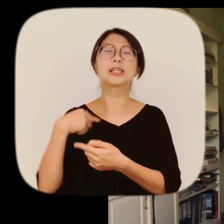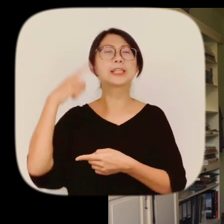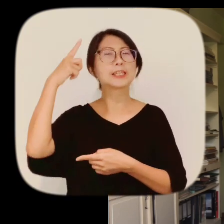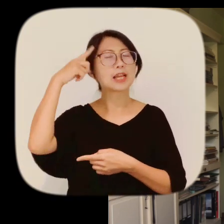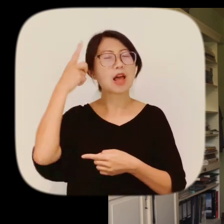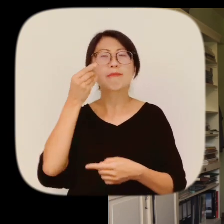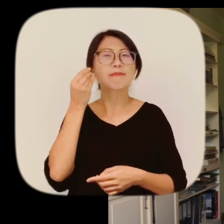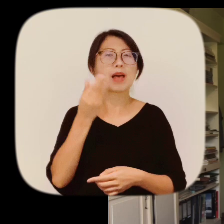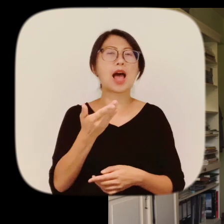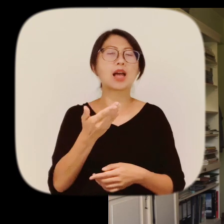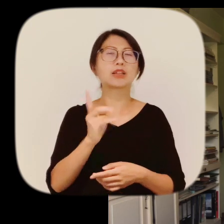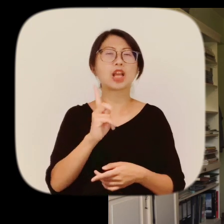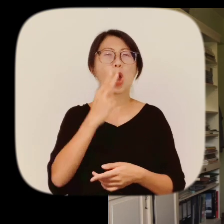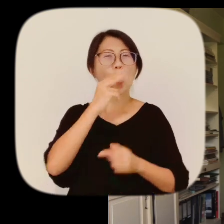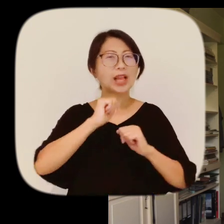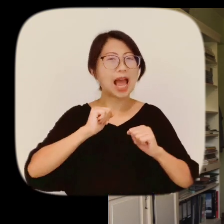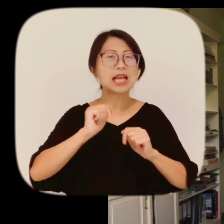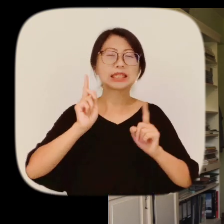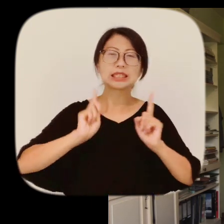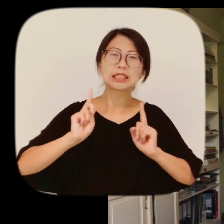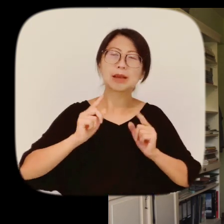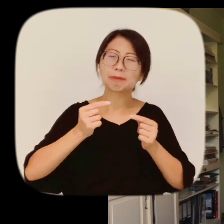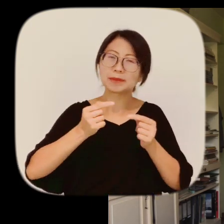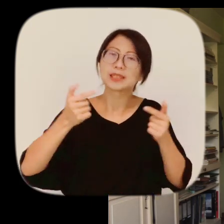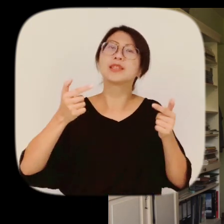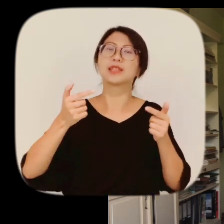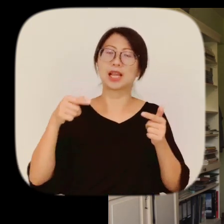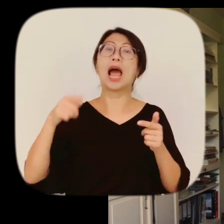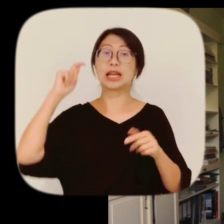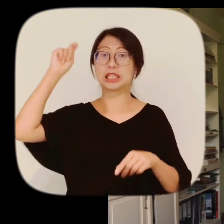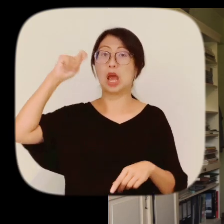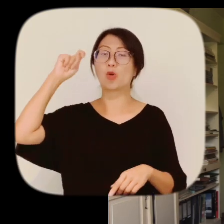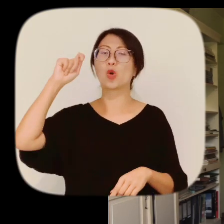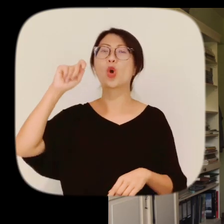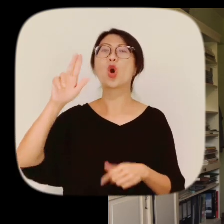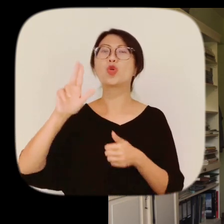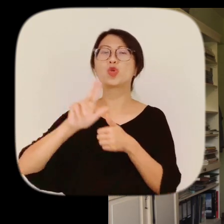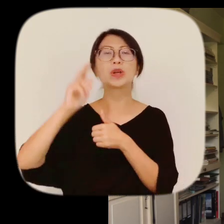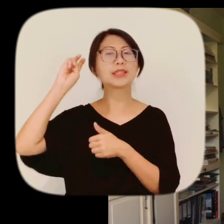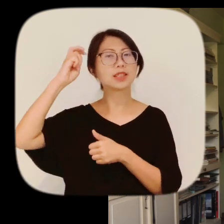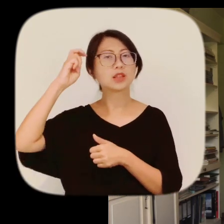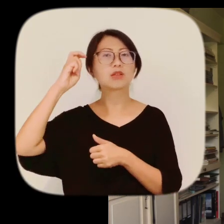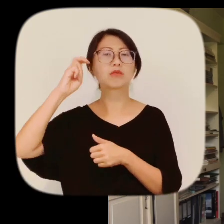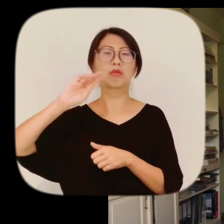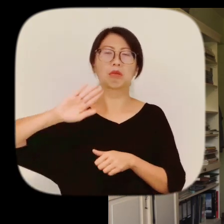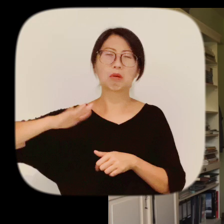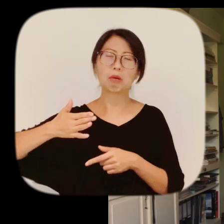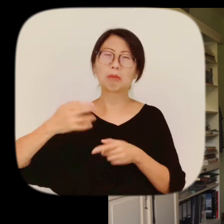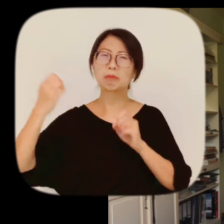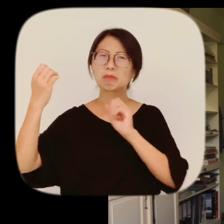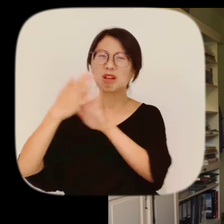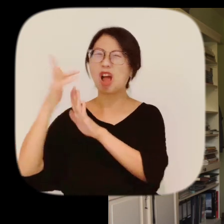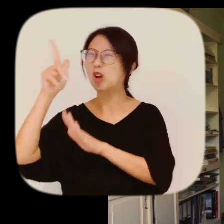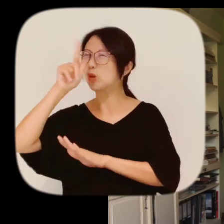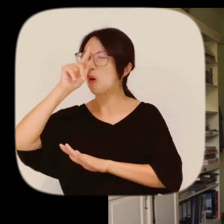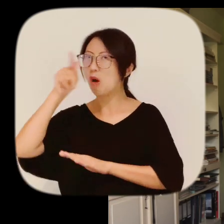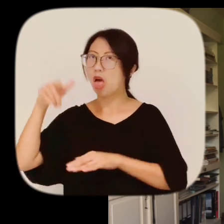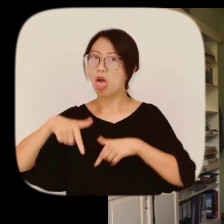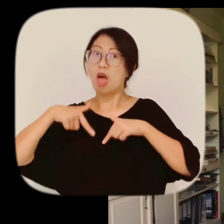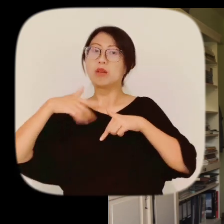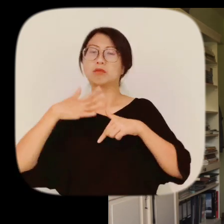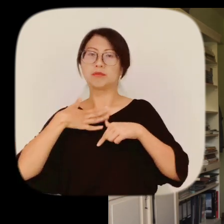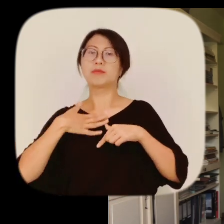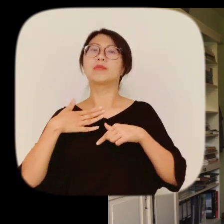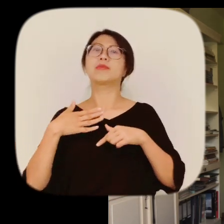的是一个多些自由的社会主义但是这样的做法都引起了苏联非常